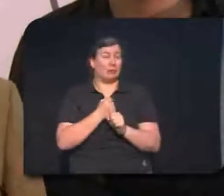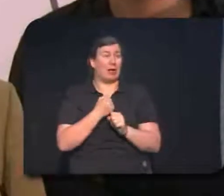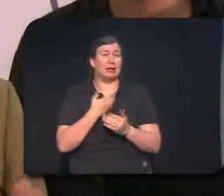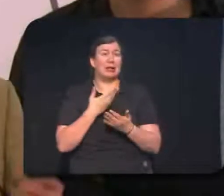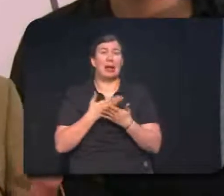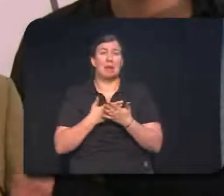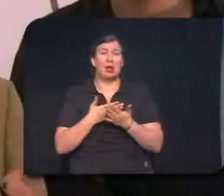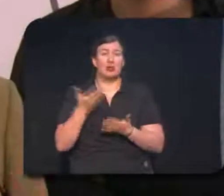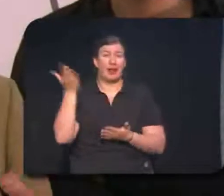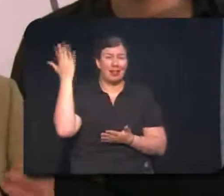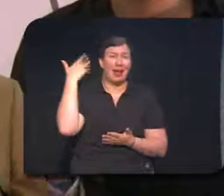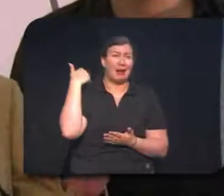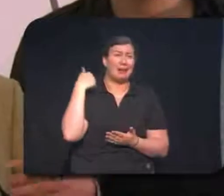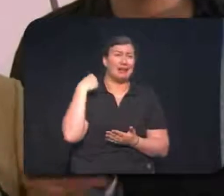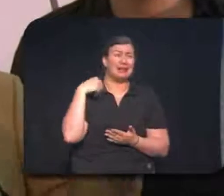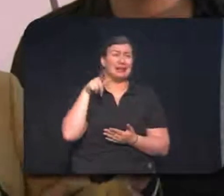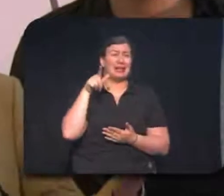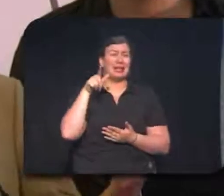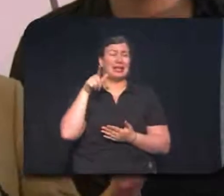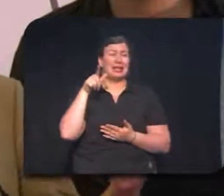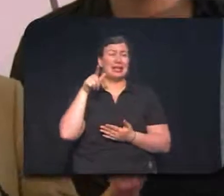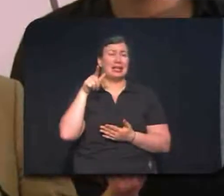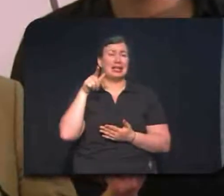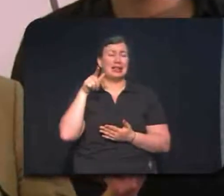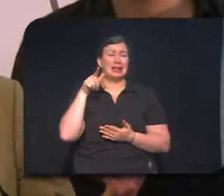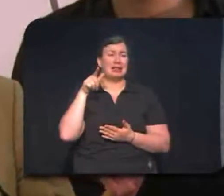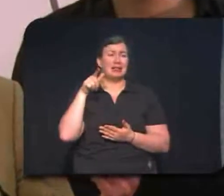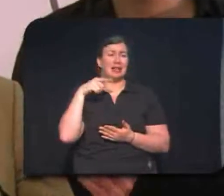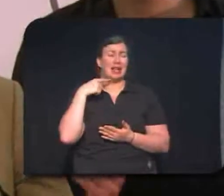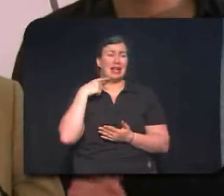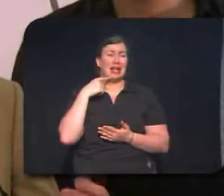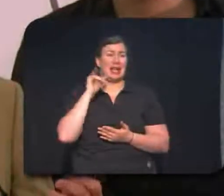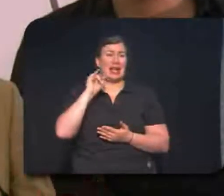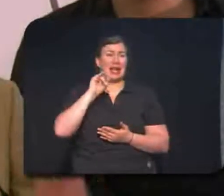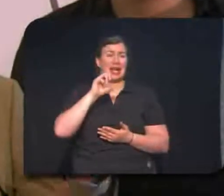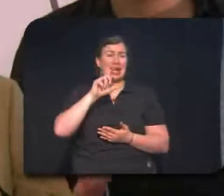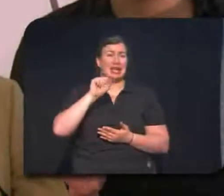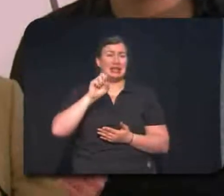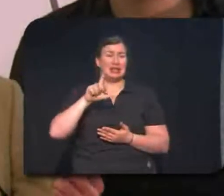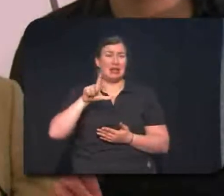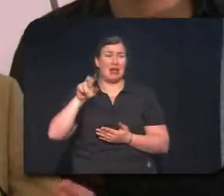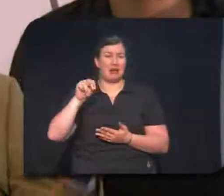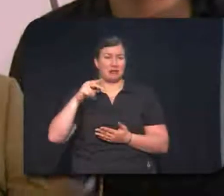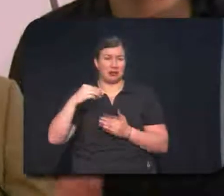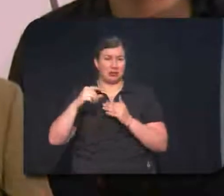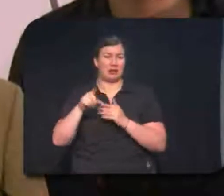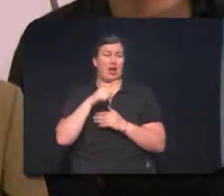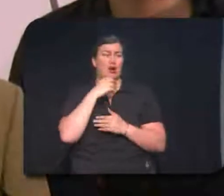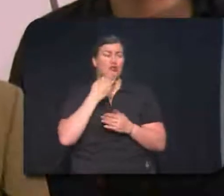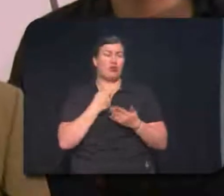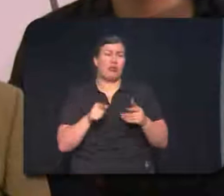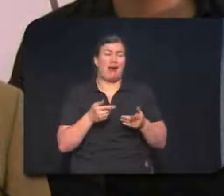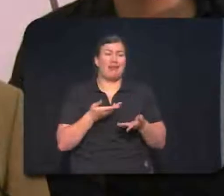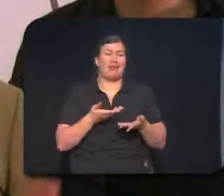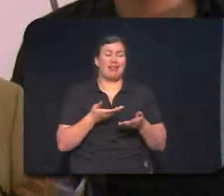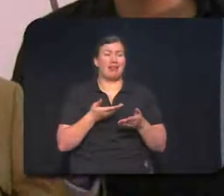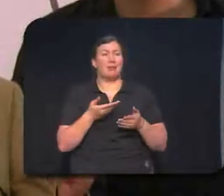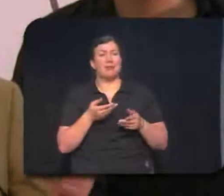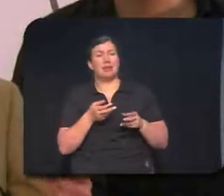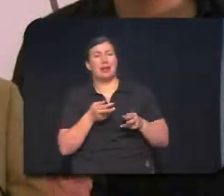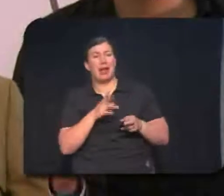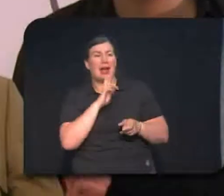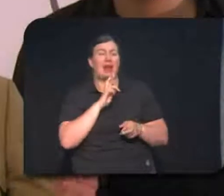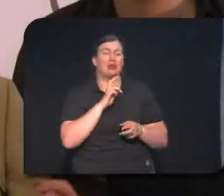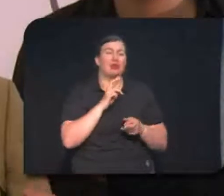in in Island wo eine ganz andere Rettungspolitik gefahren und ich glaube dass wir mit so einem Kurs viel besser klagt kämen oder